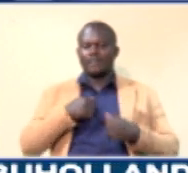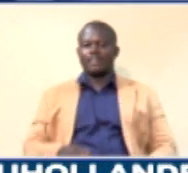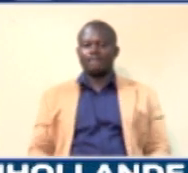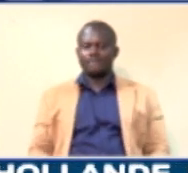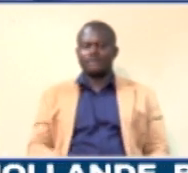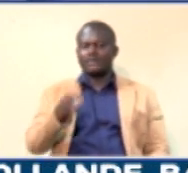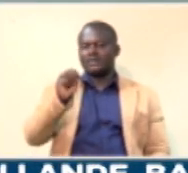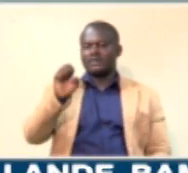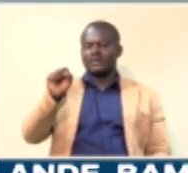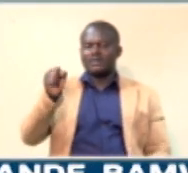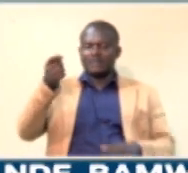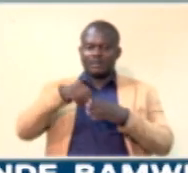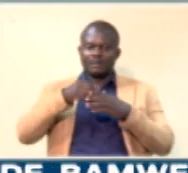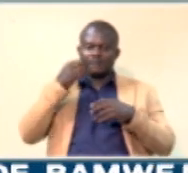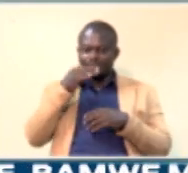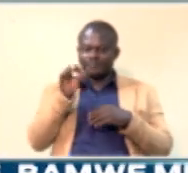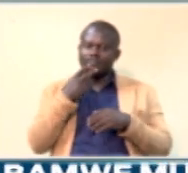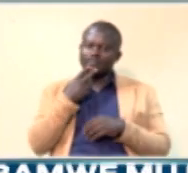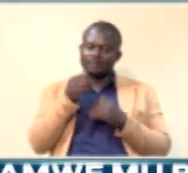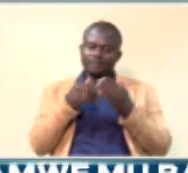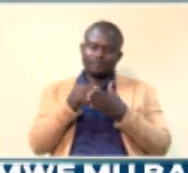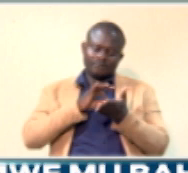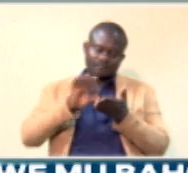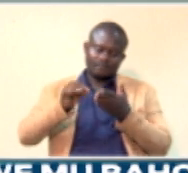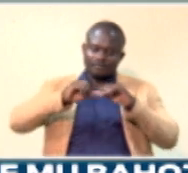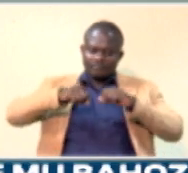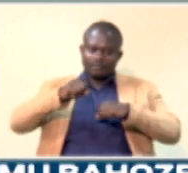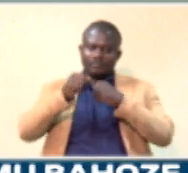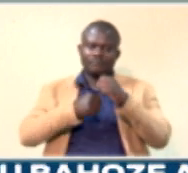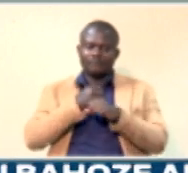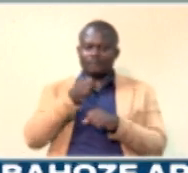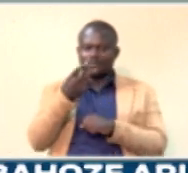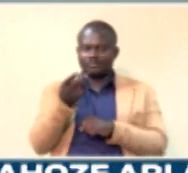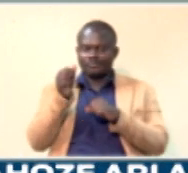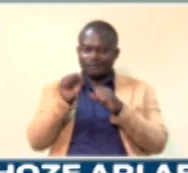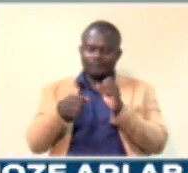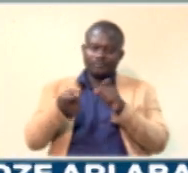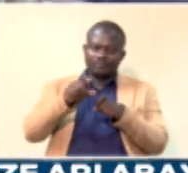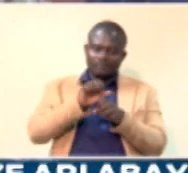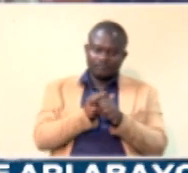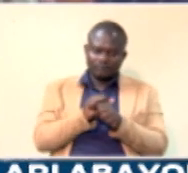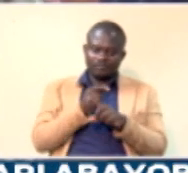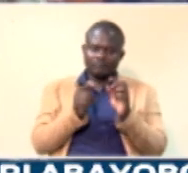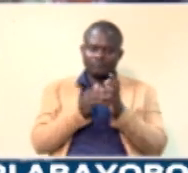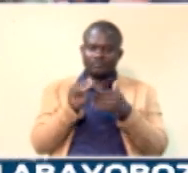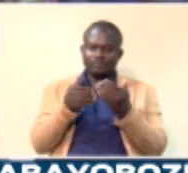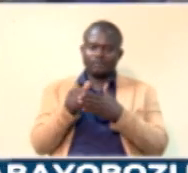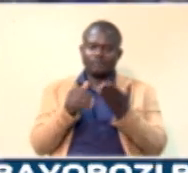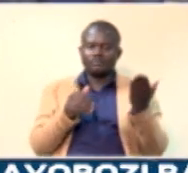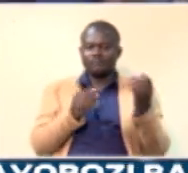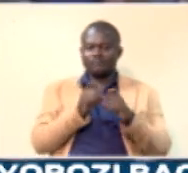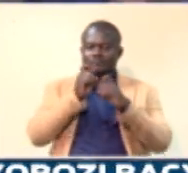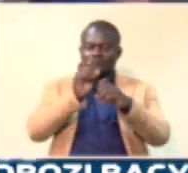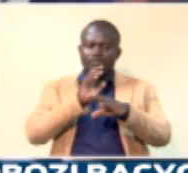Lionel Messi wageze mu Faransa kuri wa kabiri yashyize umukono ku masezerano y'imyaka 2 ishobora kongerwa ndetse akaba azajya